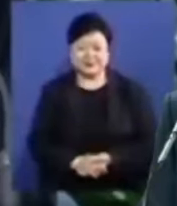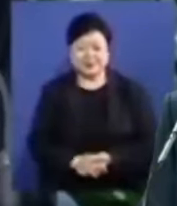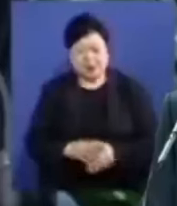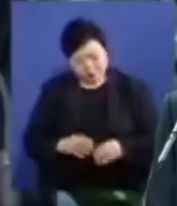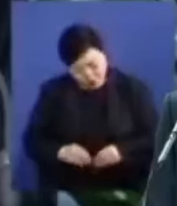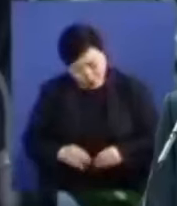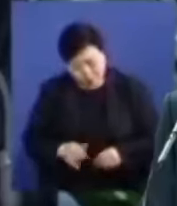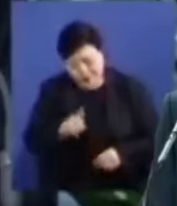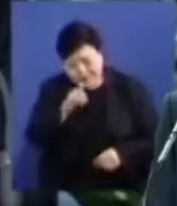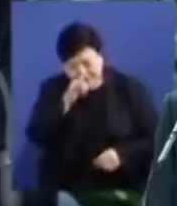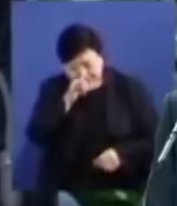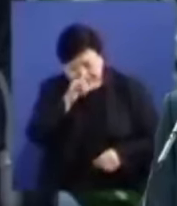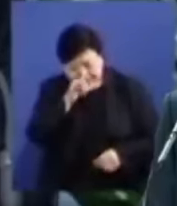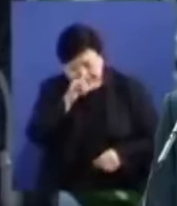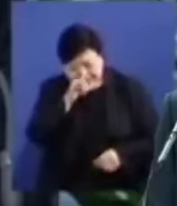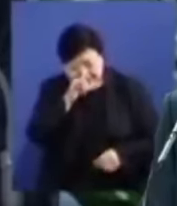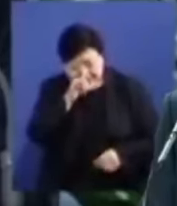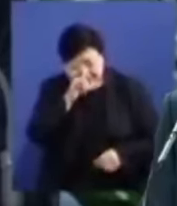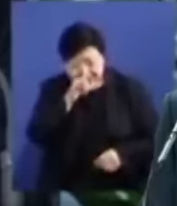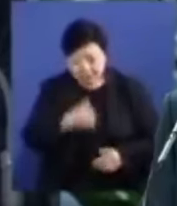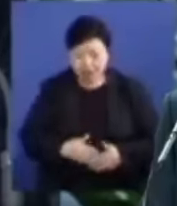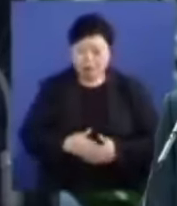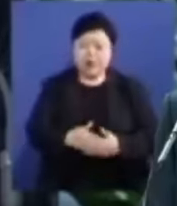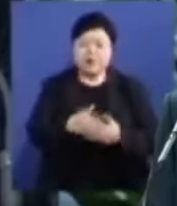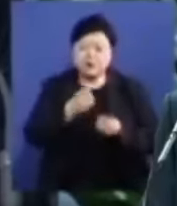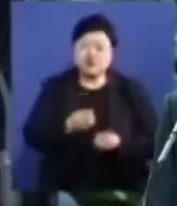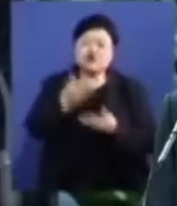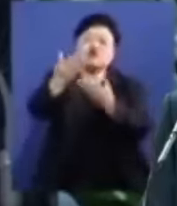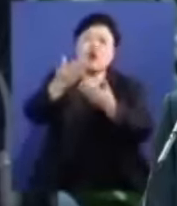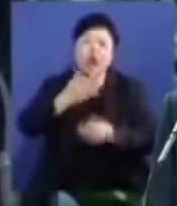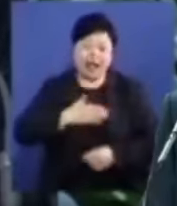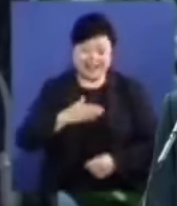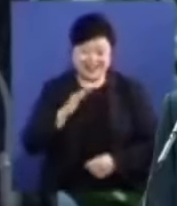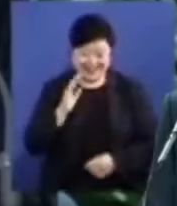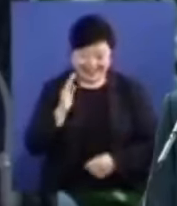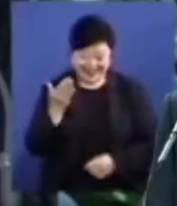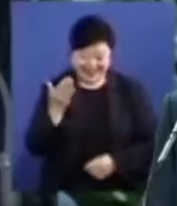배고픔이 있어야 배부름의 축복을 알게 되고